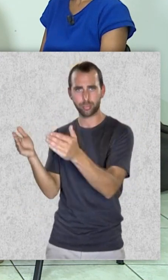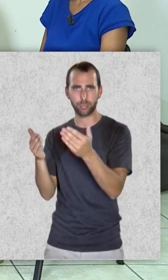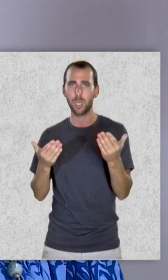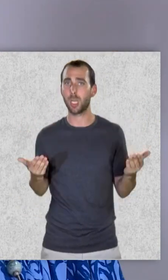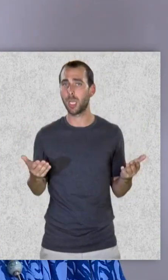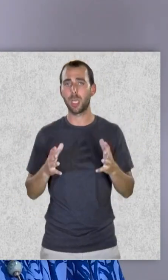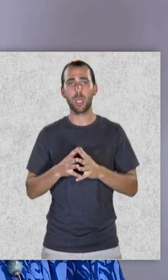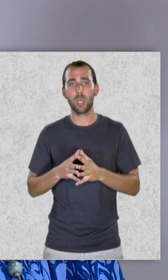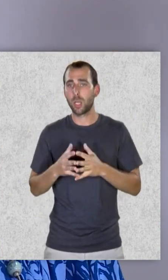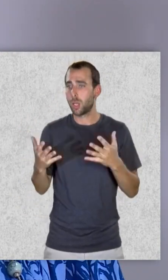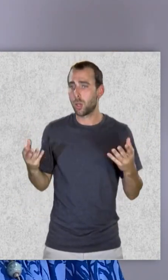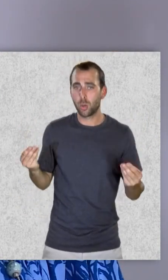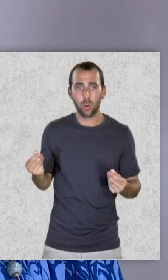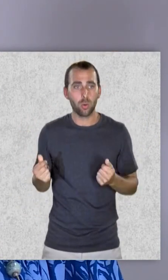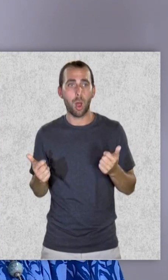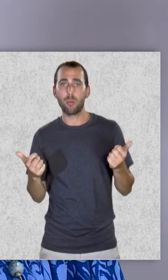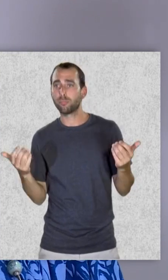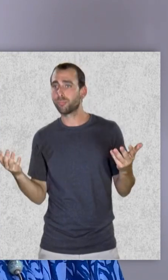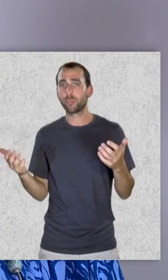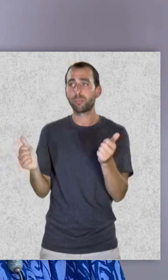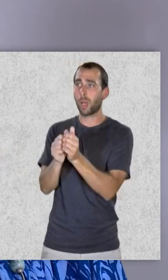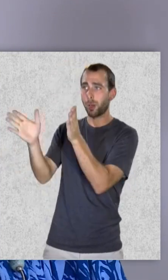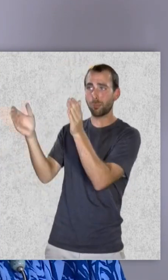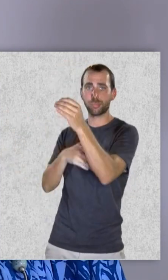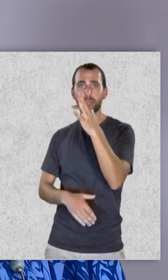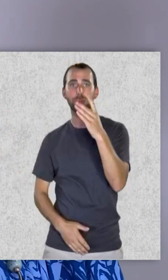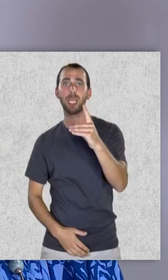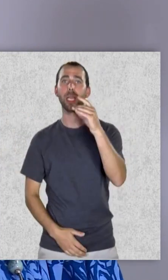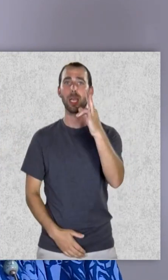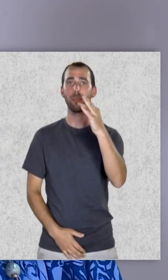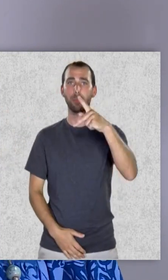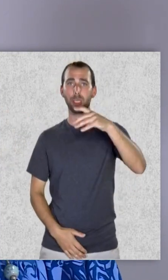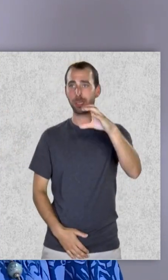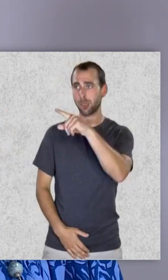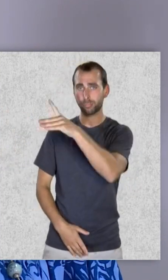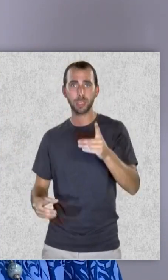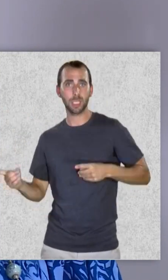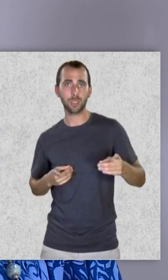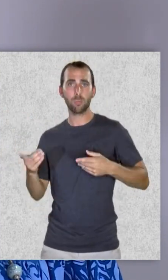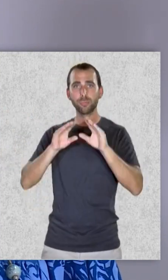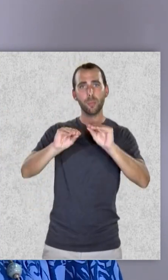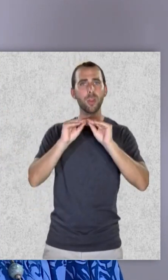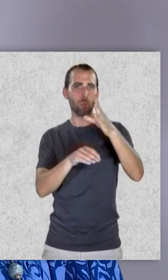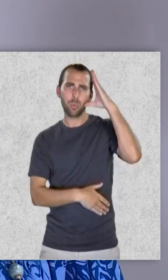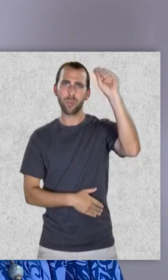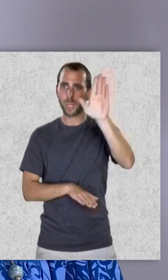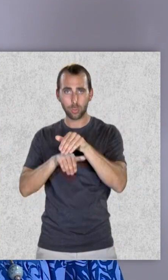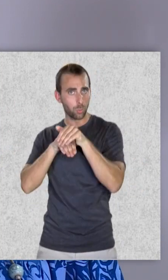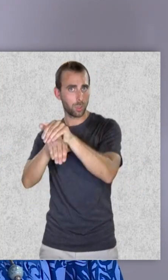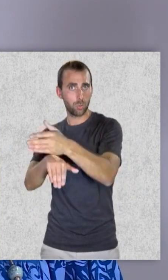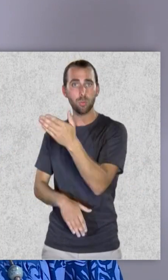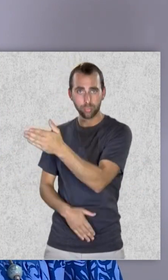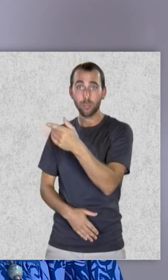avec la DFPC, donc la Direction de la formation professionnelle et continue, parce que l'association est